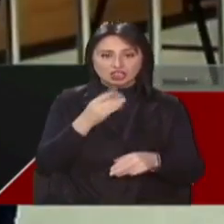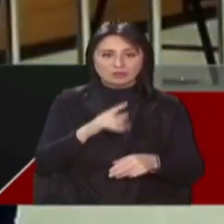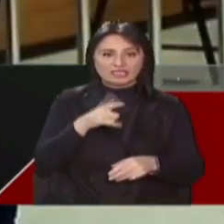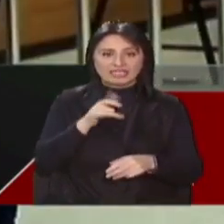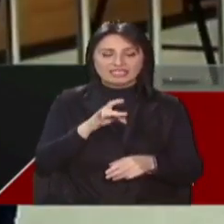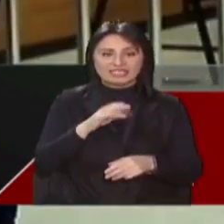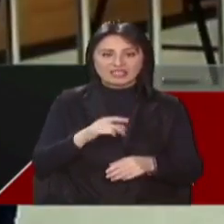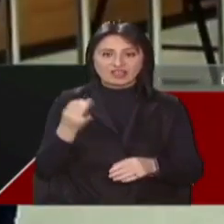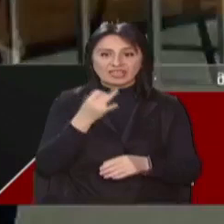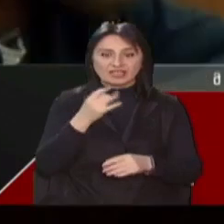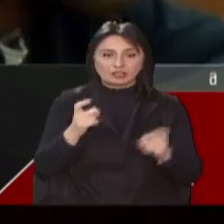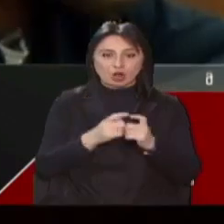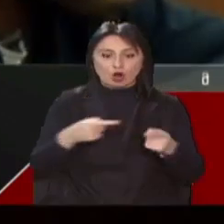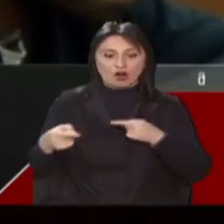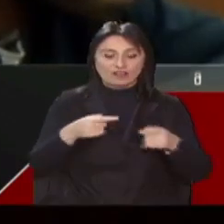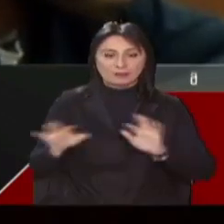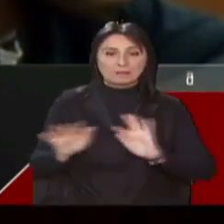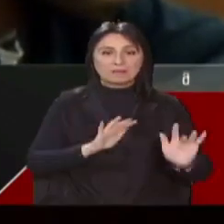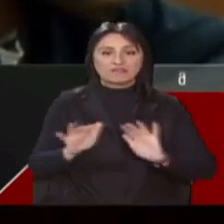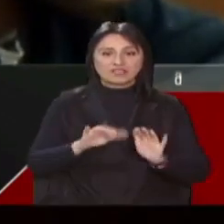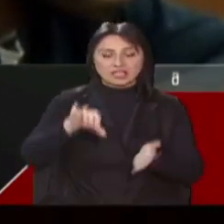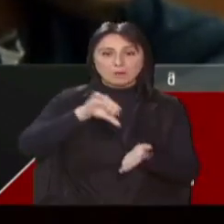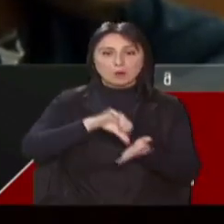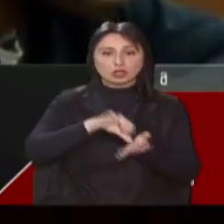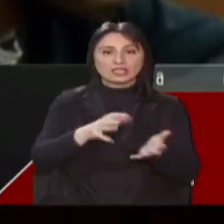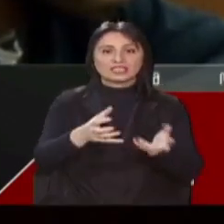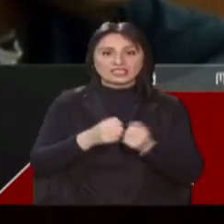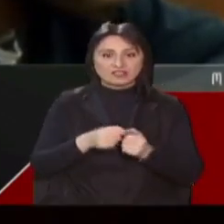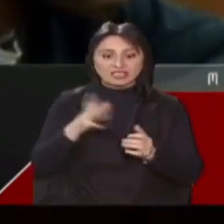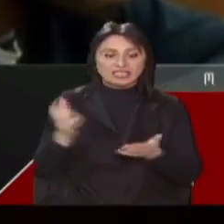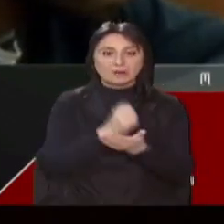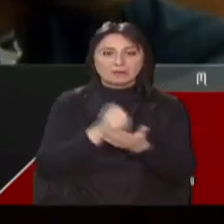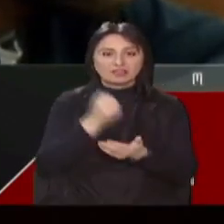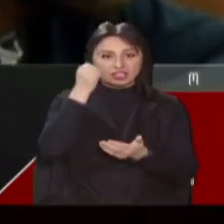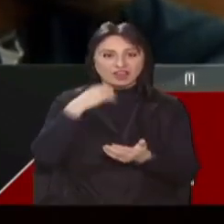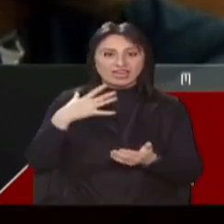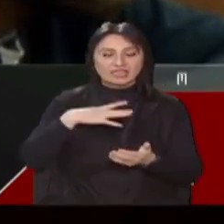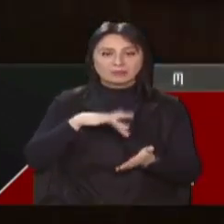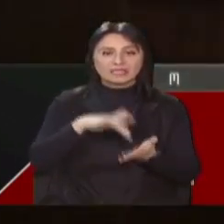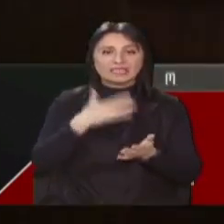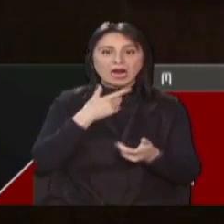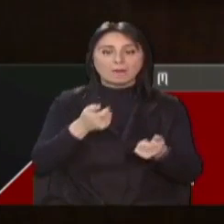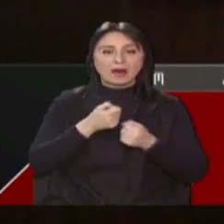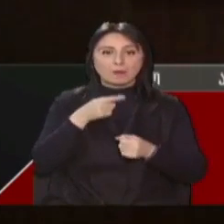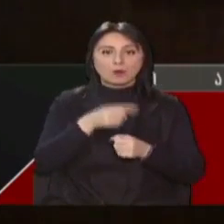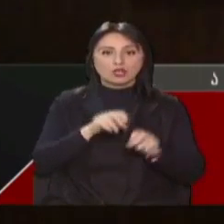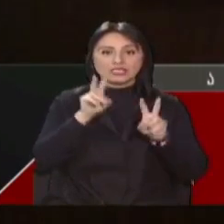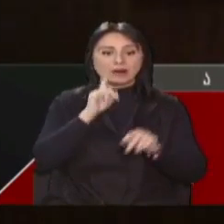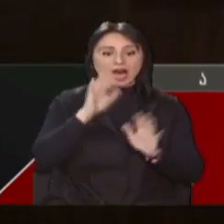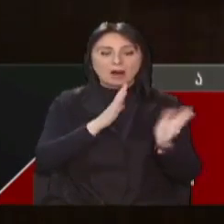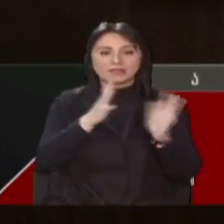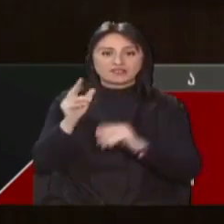Green Service ინტერესთა კონფლიქტის ვითარებაში მონაწილეობას იღებდა და იმარჯვებდა ძველი თბილისის გამგეობის მიერ